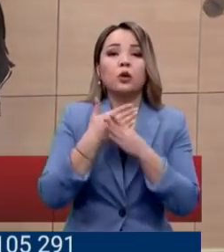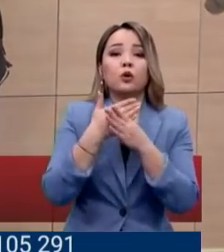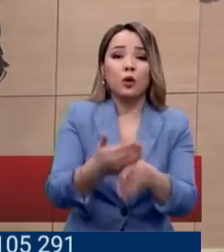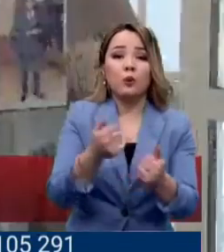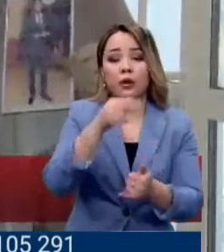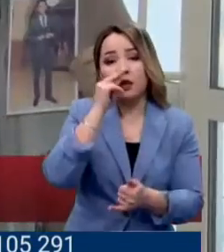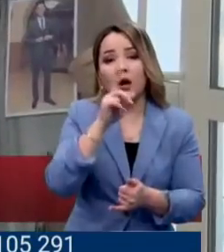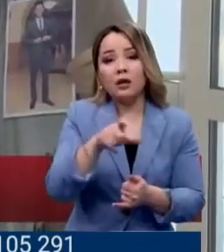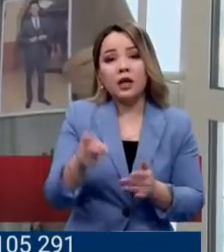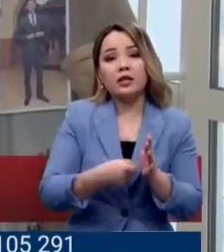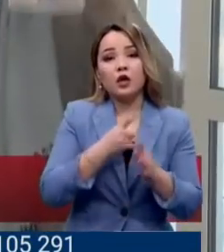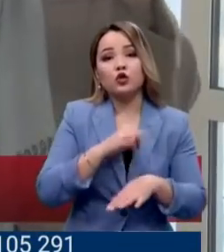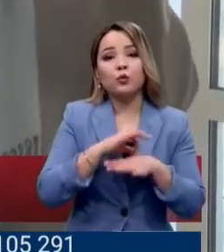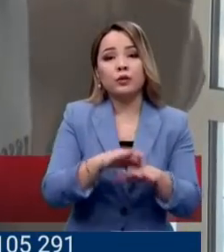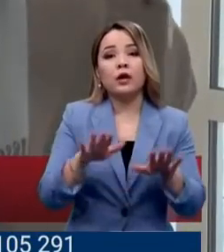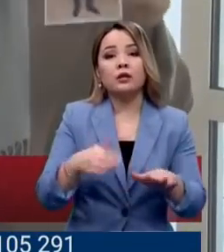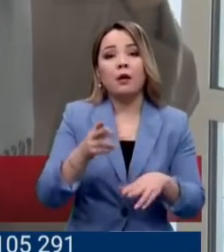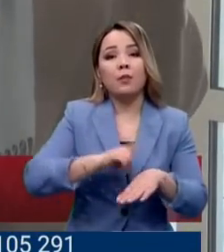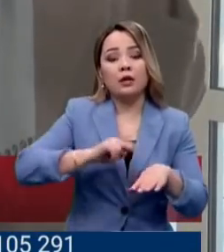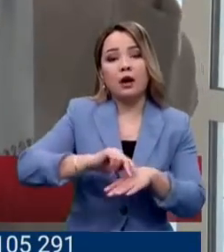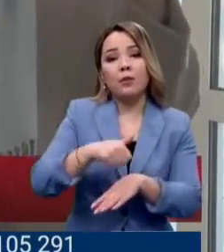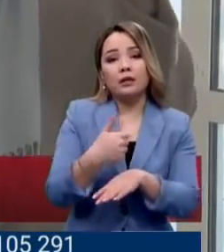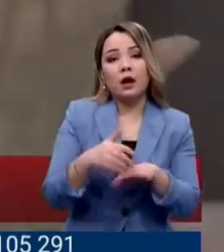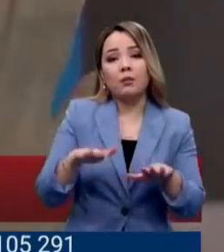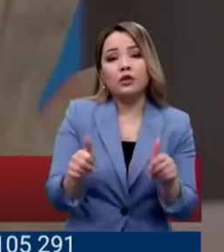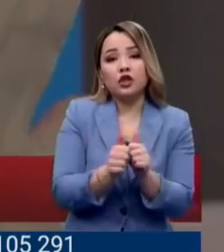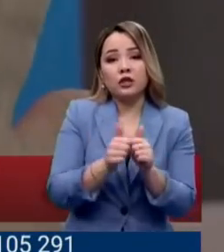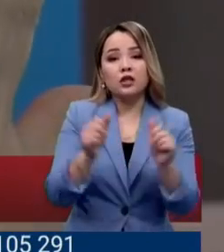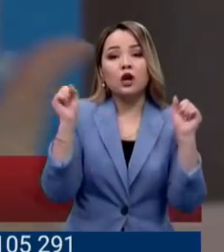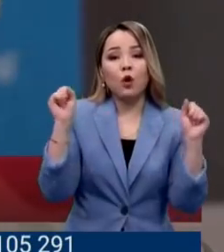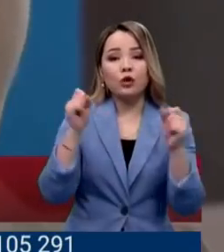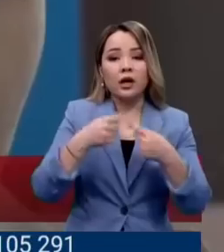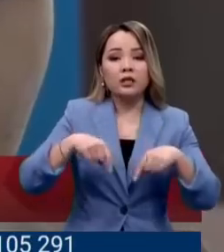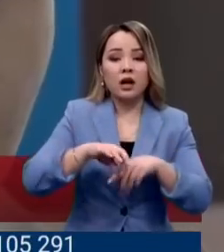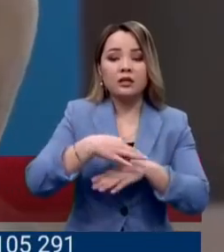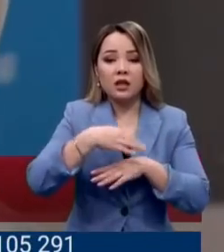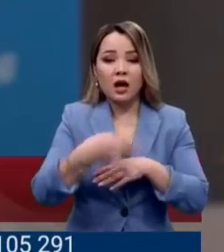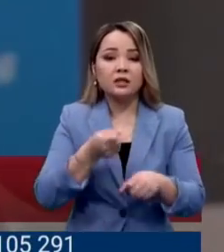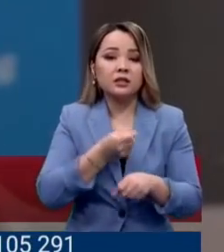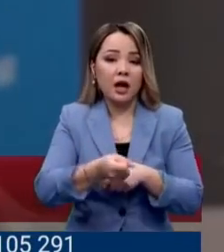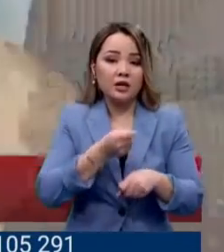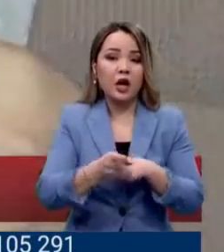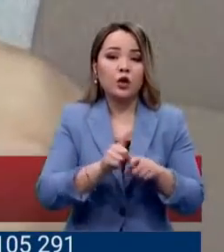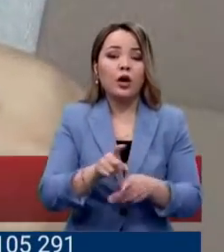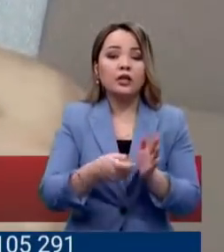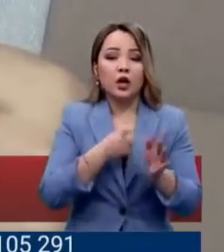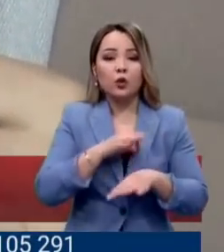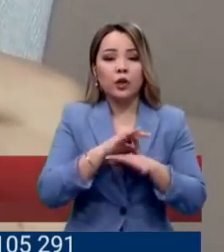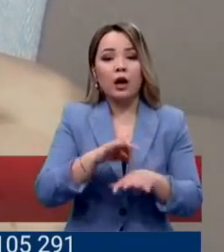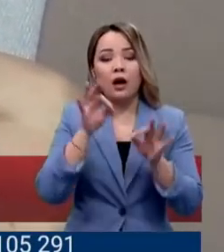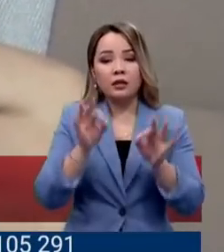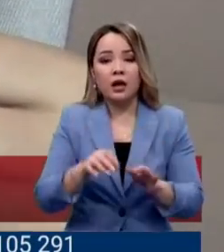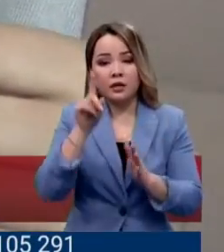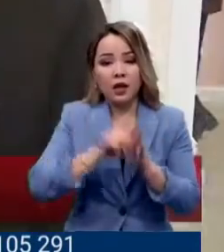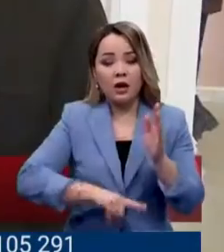көпшілігі күдікті ретінде тергеліп жатқандарды полиция басқармасының жанындағы спорт залында аяусыз соққыға жыққанын айтып, тергеудің әділдігіне